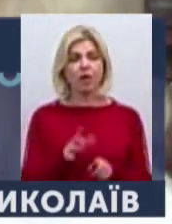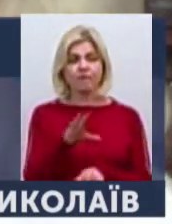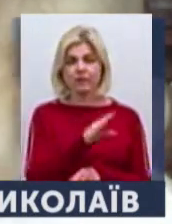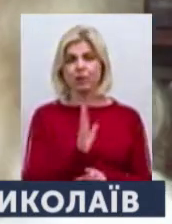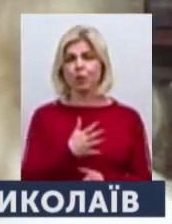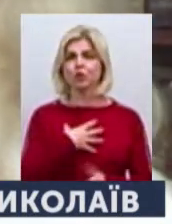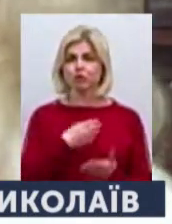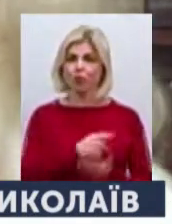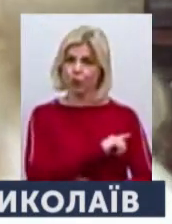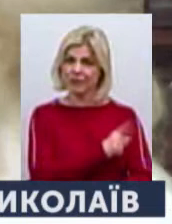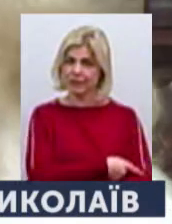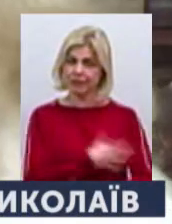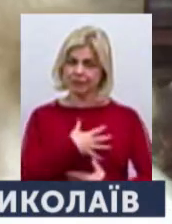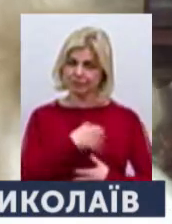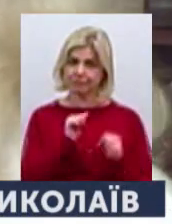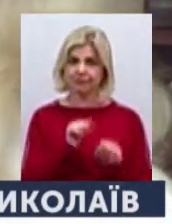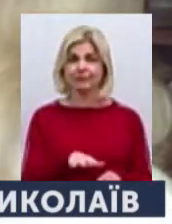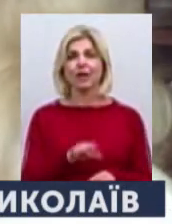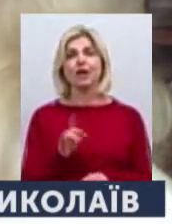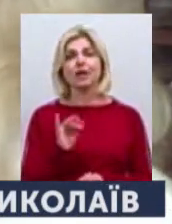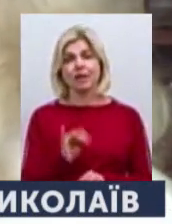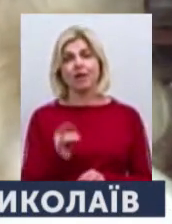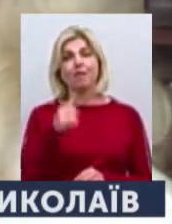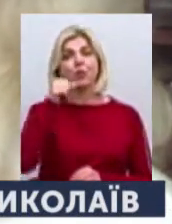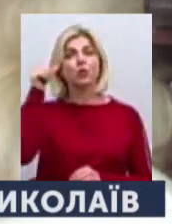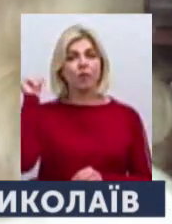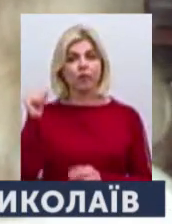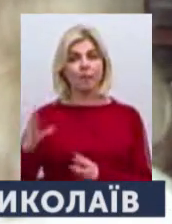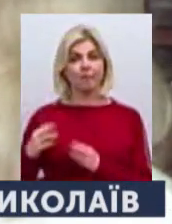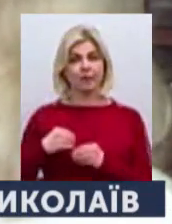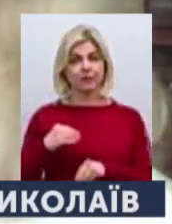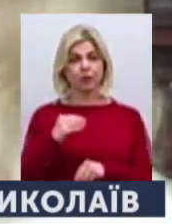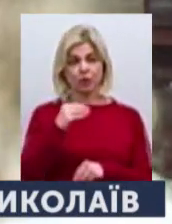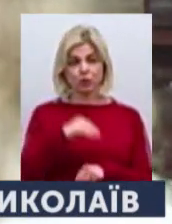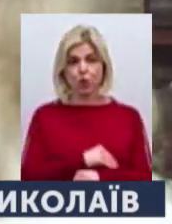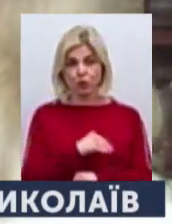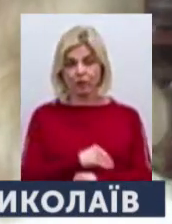свої зусилля. В тому році ми з чоловіком були